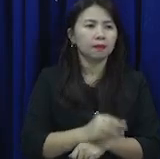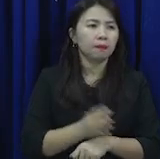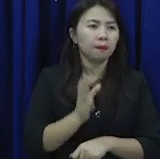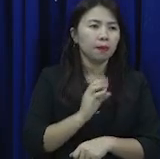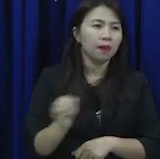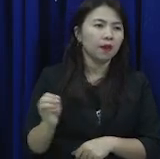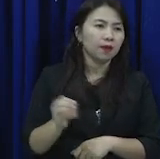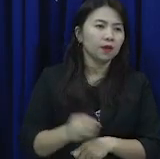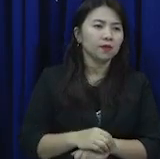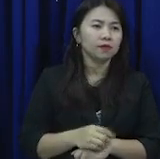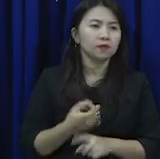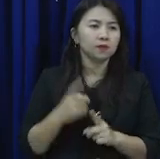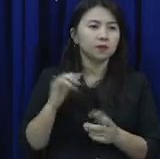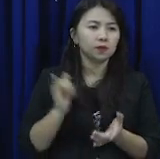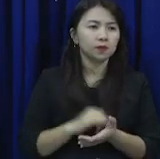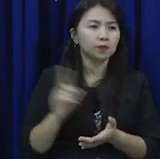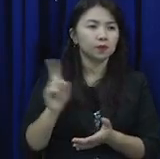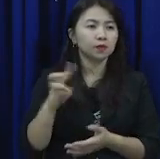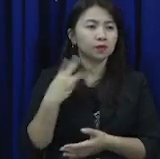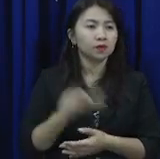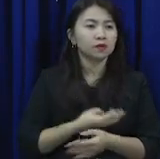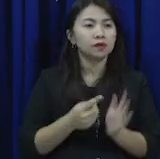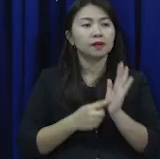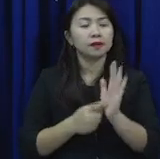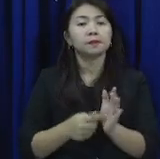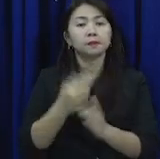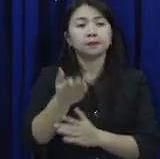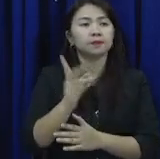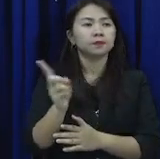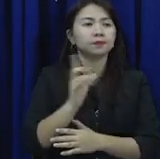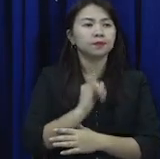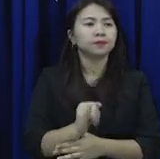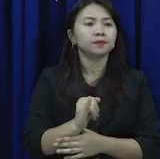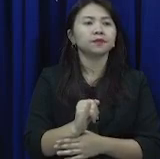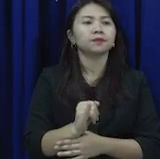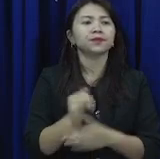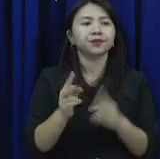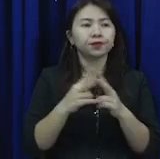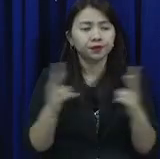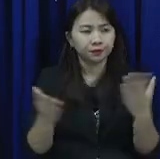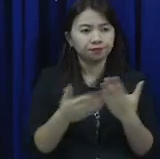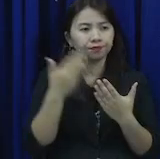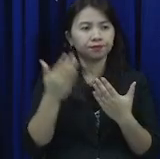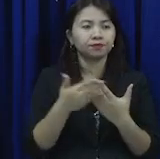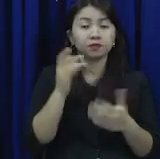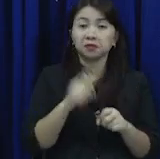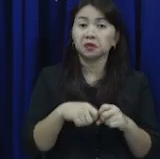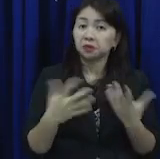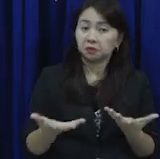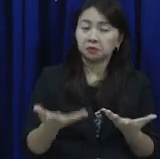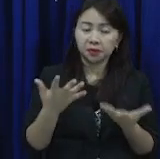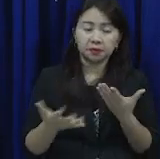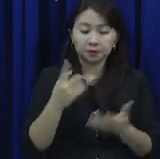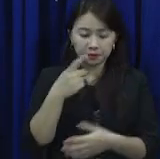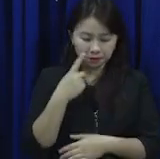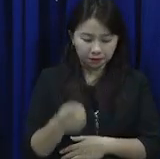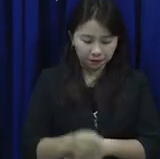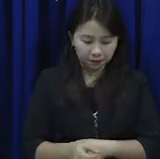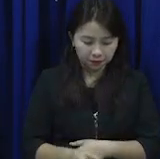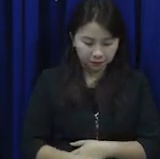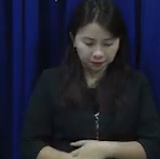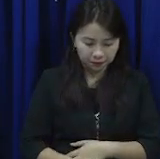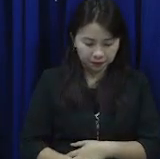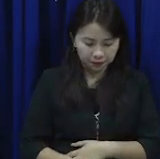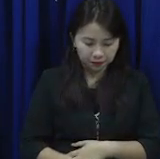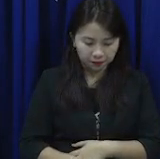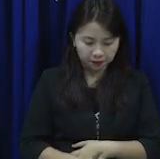of this pinakikita namin sa inyo ngayon kung pinakamadali k Sabi ko nga sa inyo maaring sabi sa inyo sir nasasabi niyo kasi madali